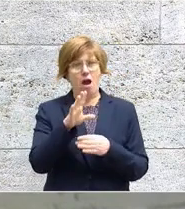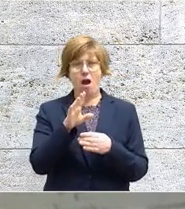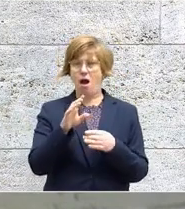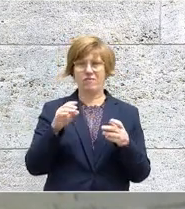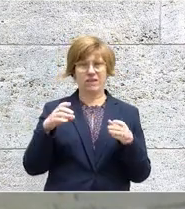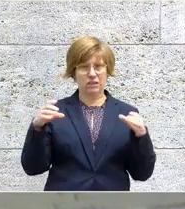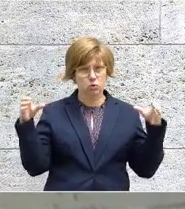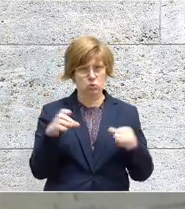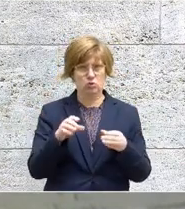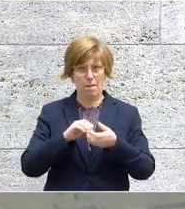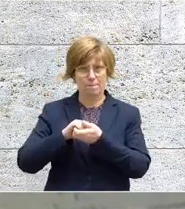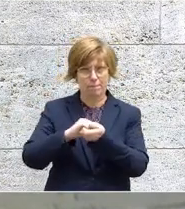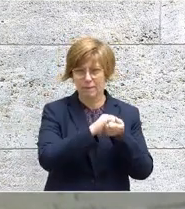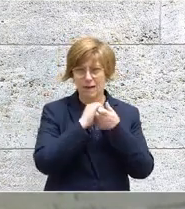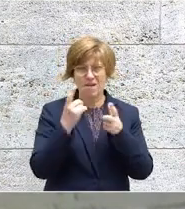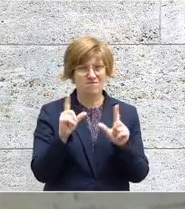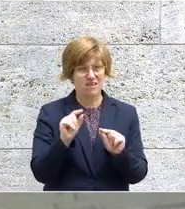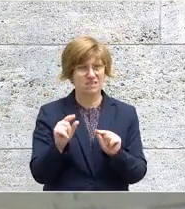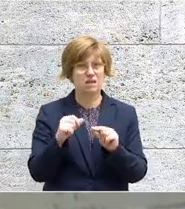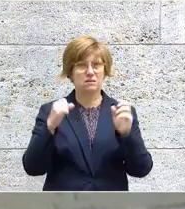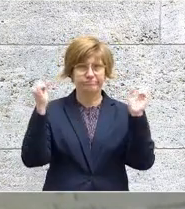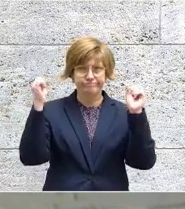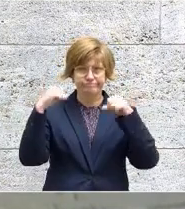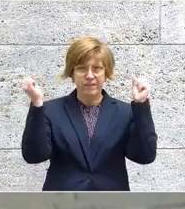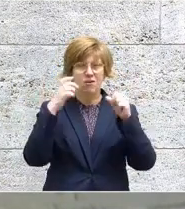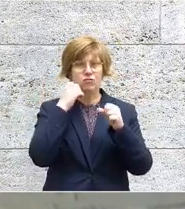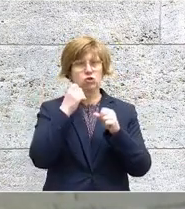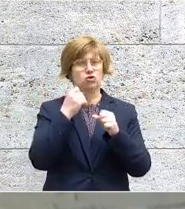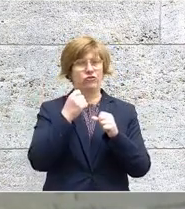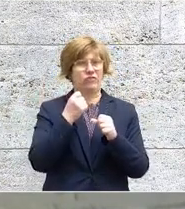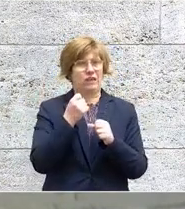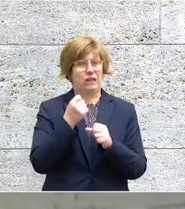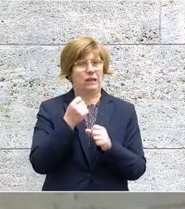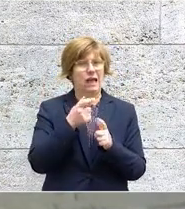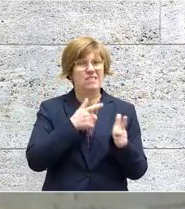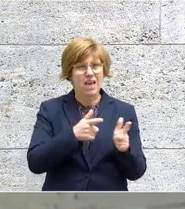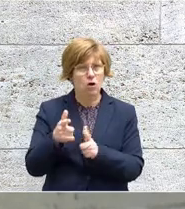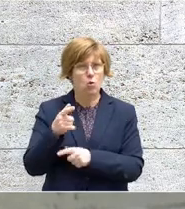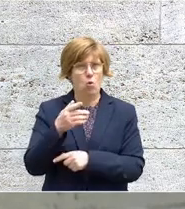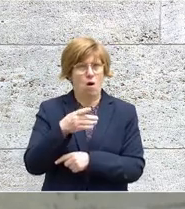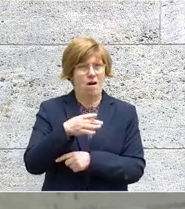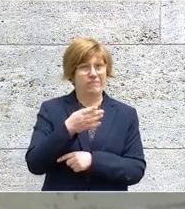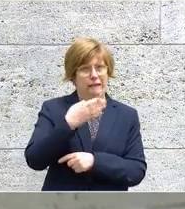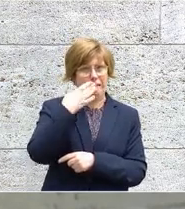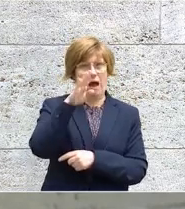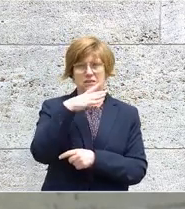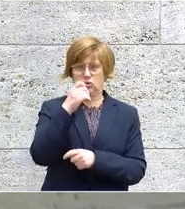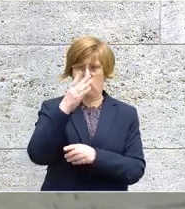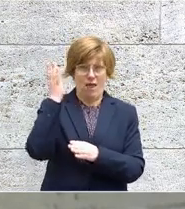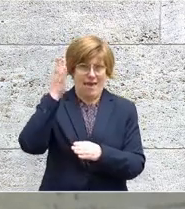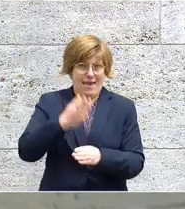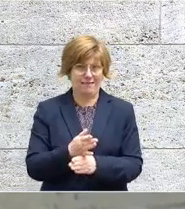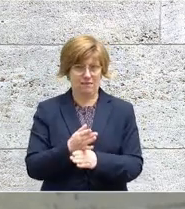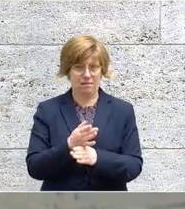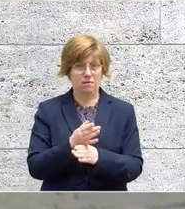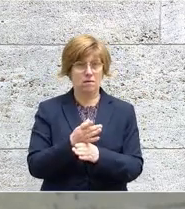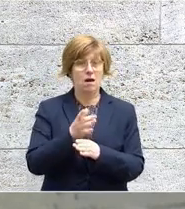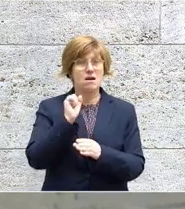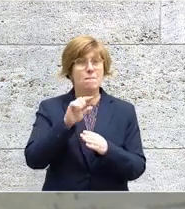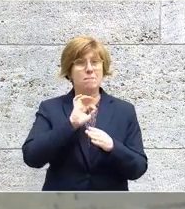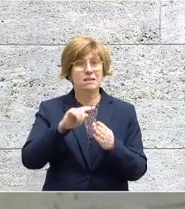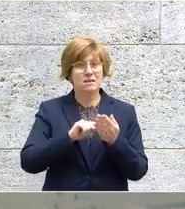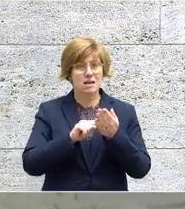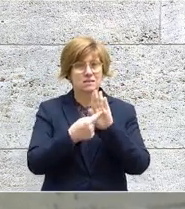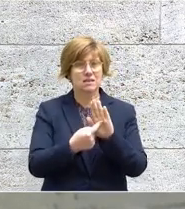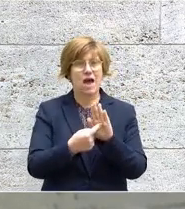gab, dann war es der Konsens, die Willkürherrschaft und den Terror der Nazis zu beenden. Nichts drückt das besser